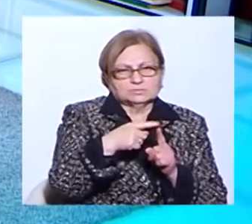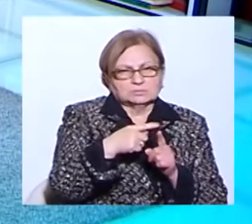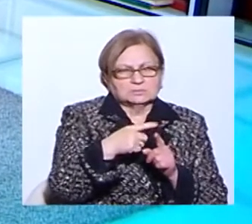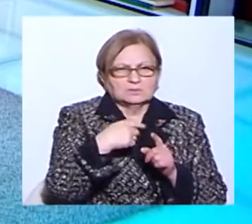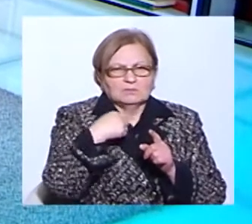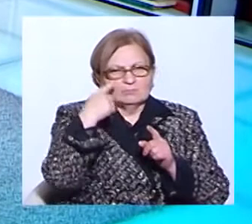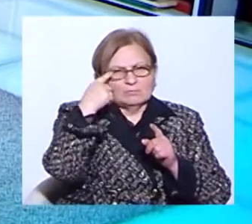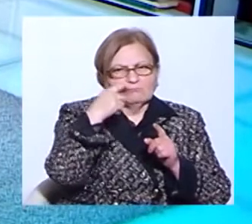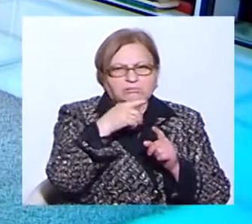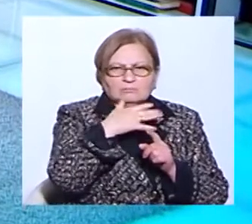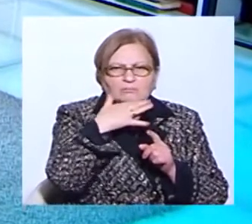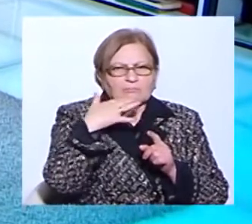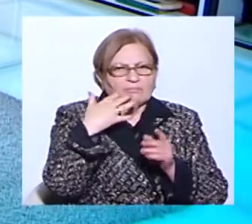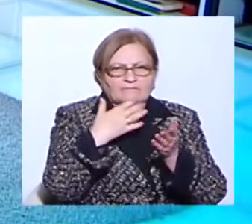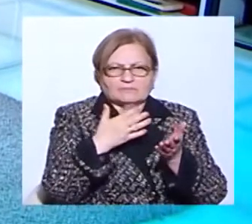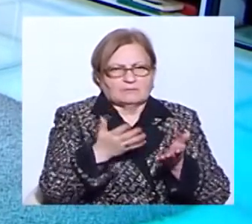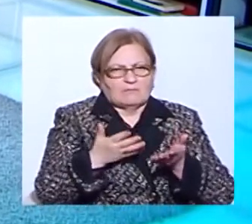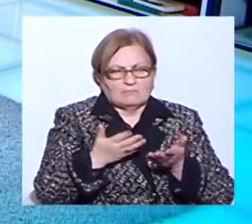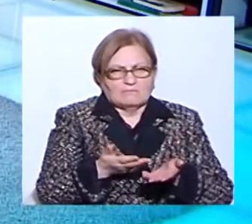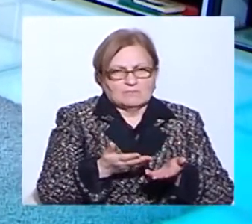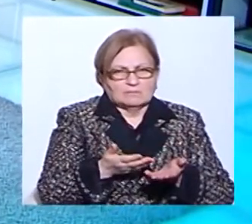Em goni bevri gamova.